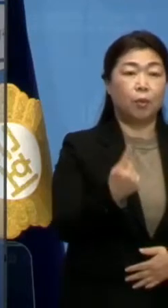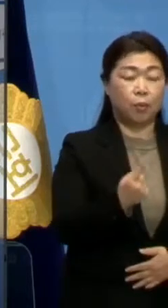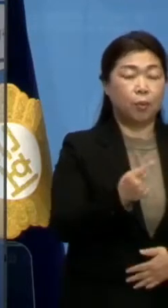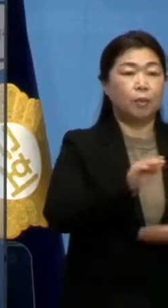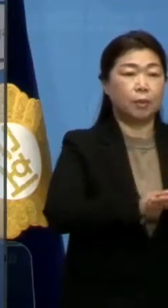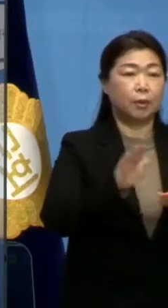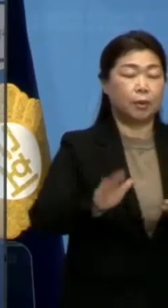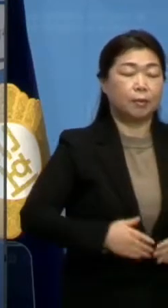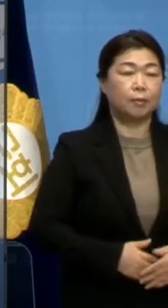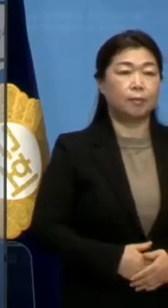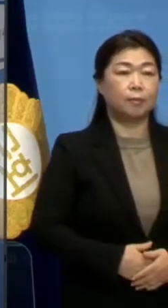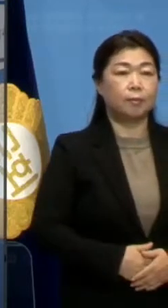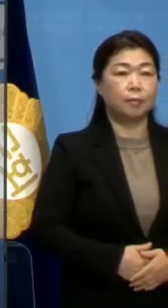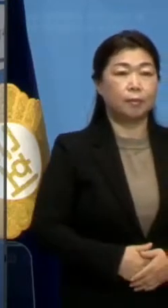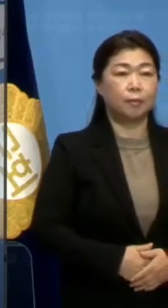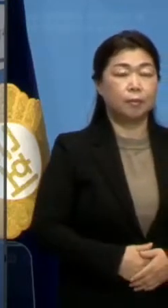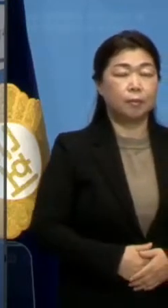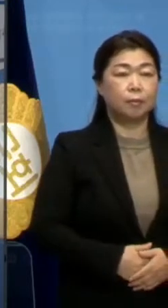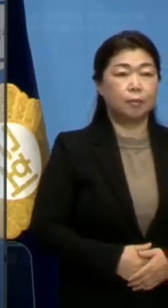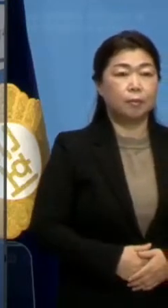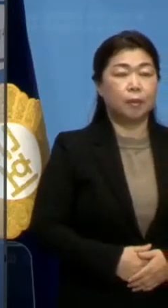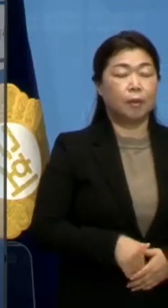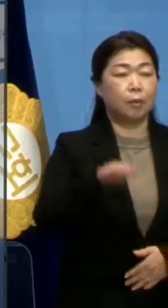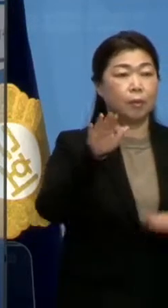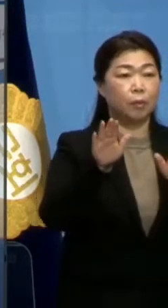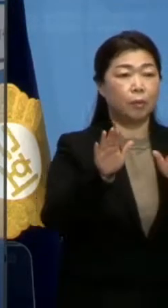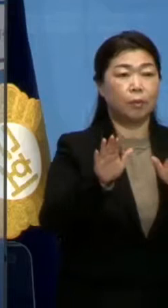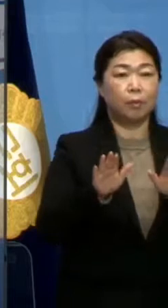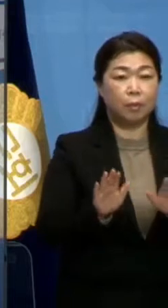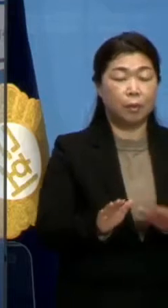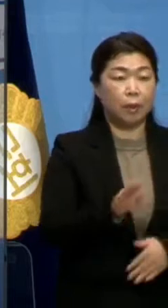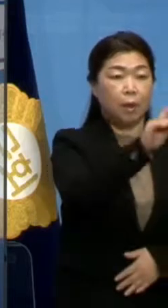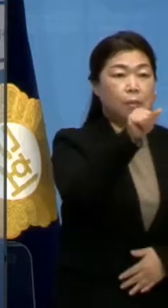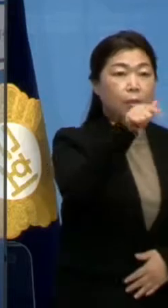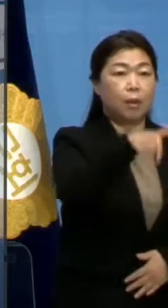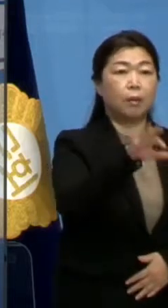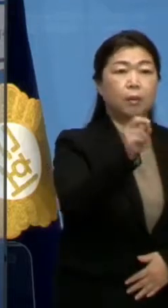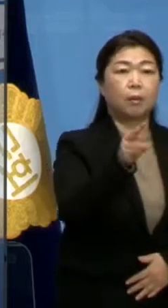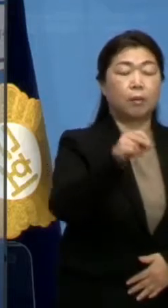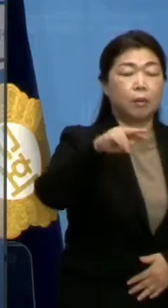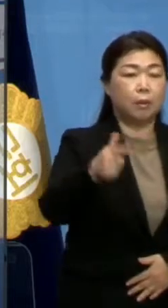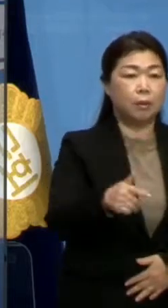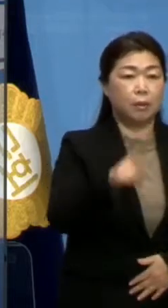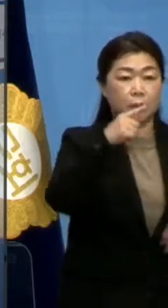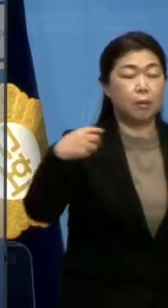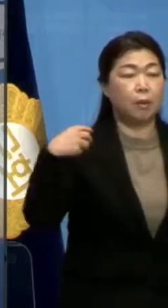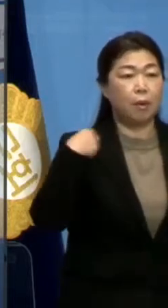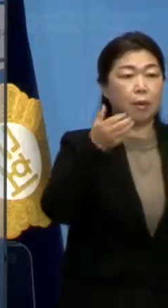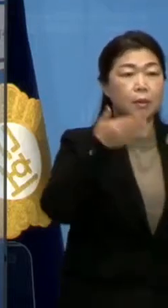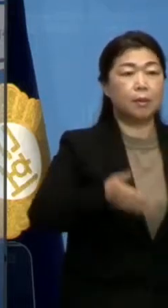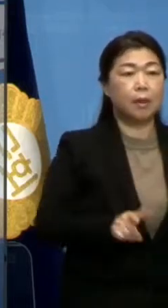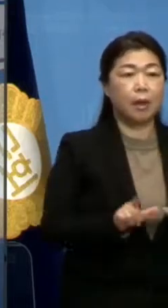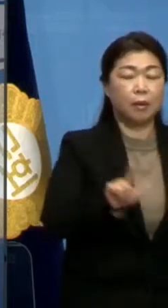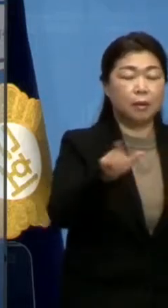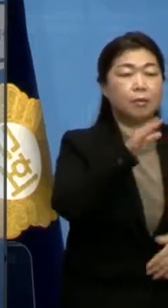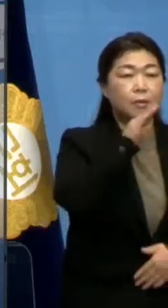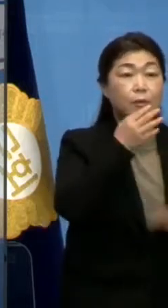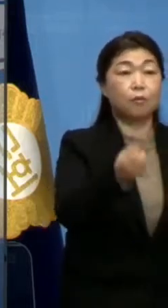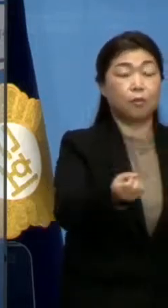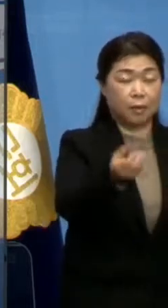입니다 원 조건을 박영선 음 장관님의 생일을 진심으로 축하